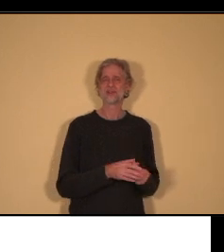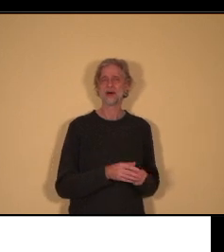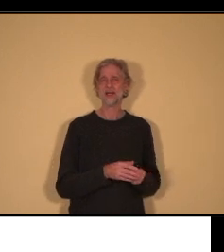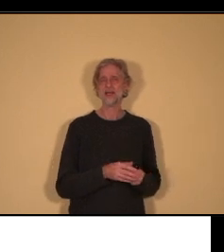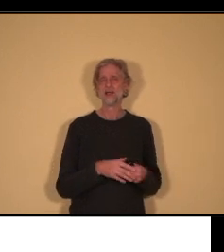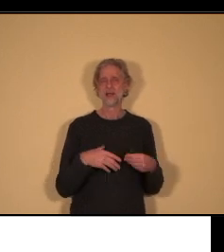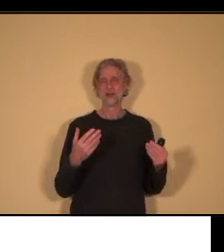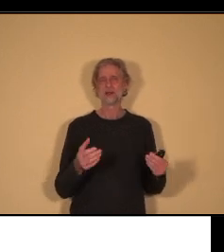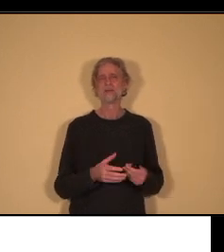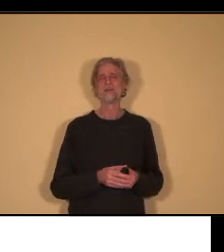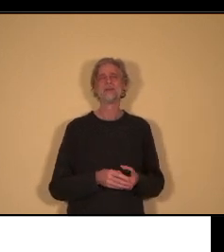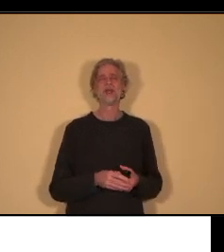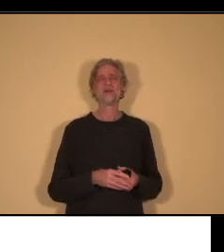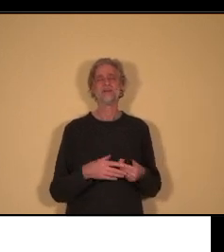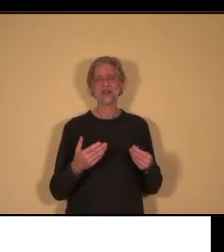CO2